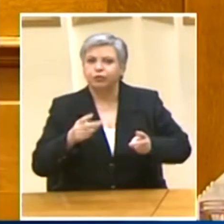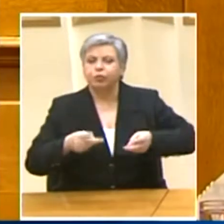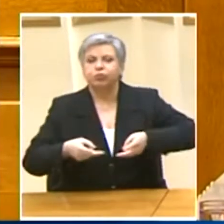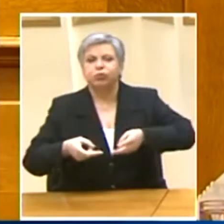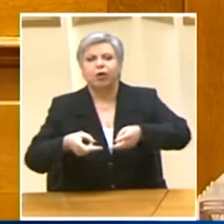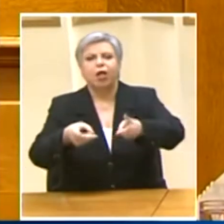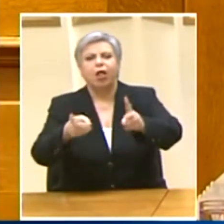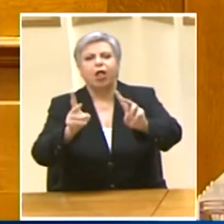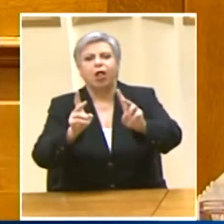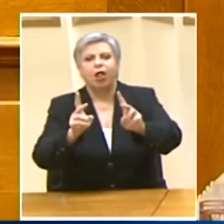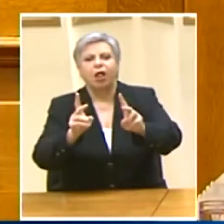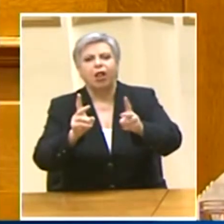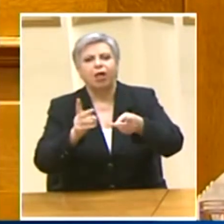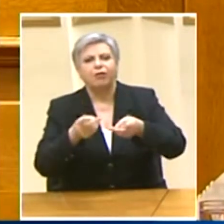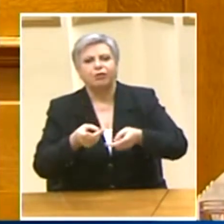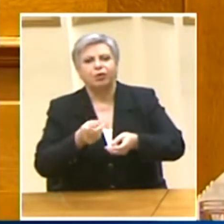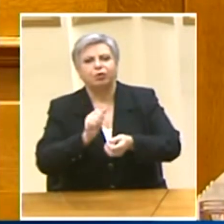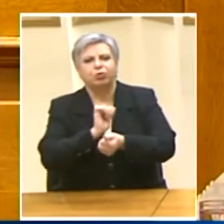κώδικα.